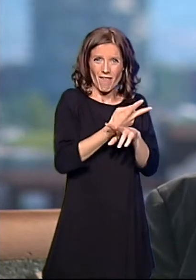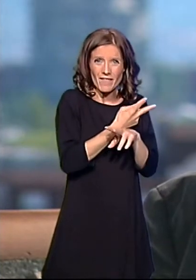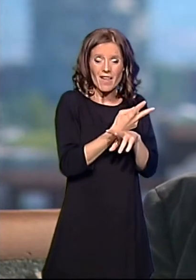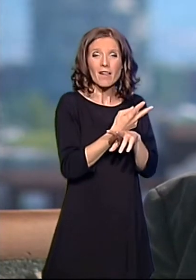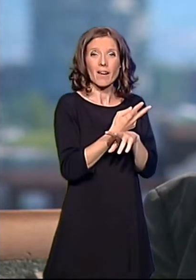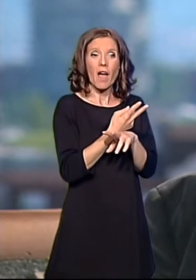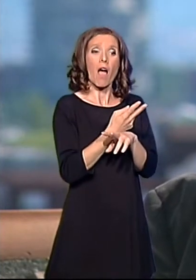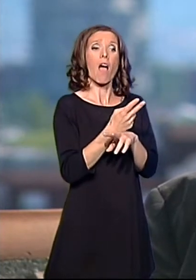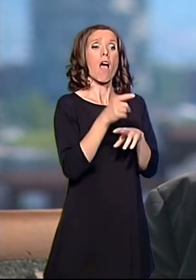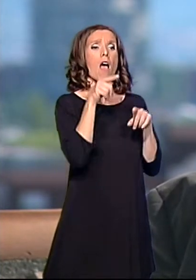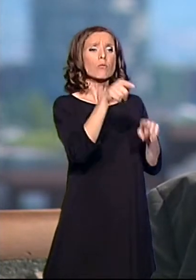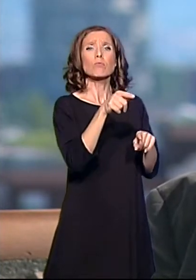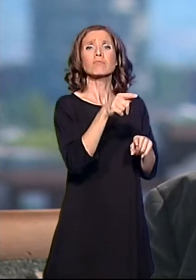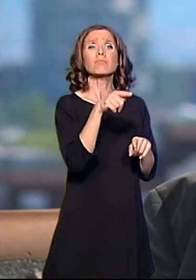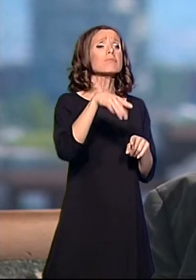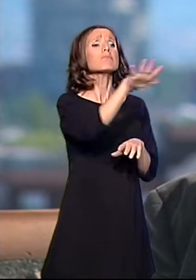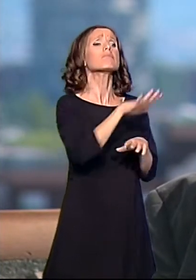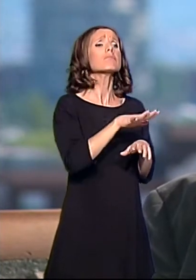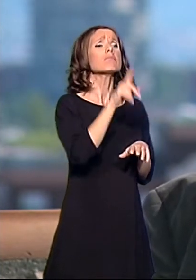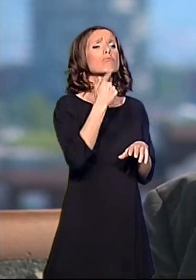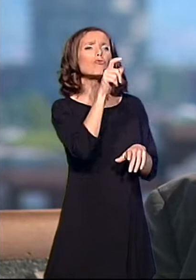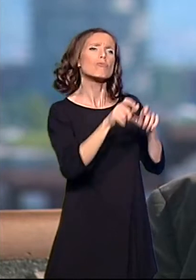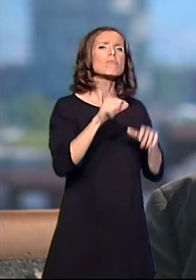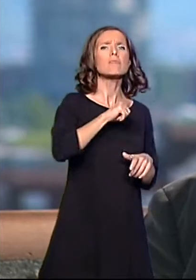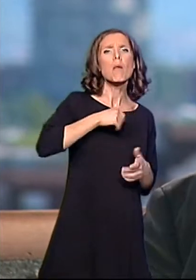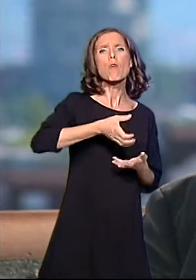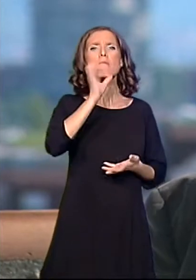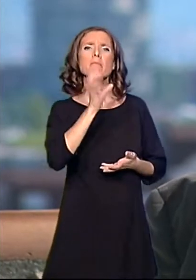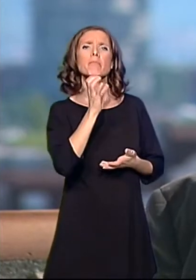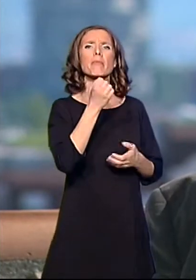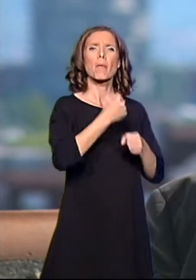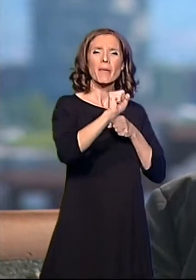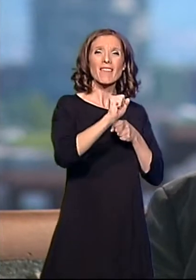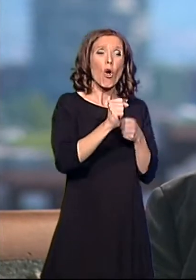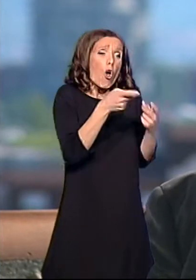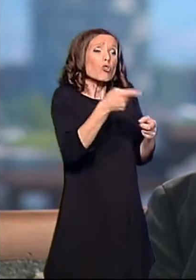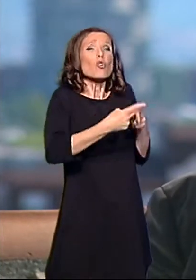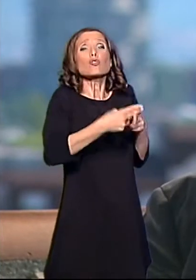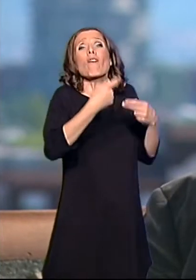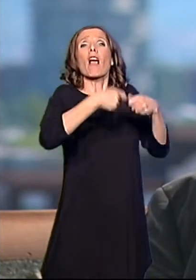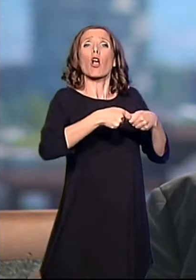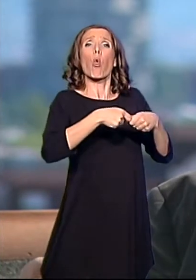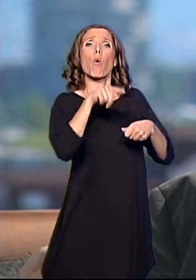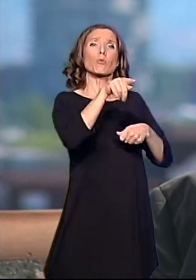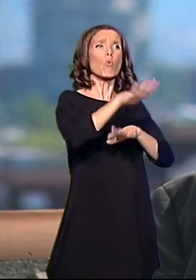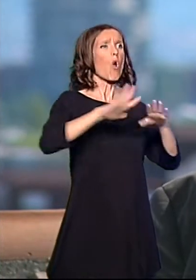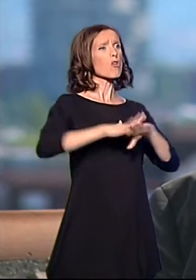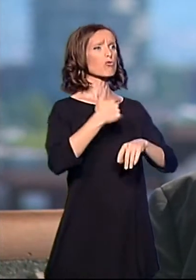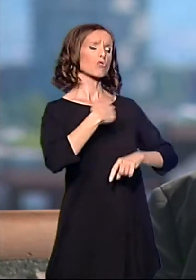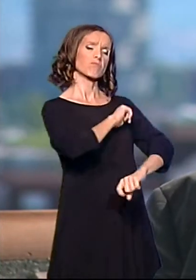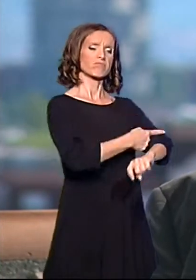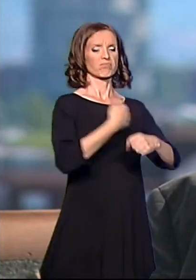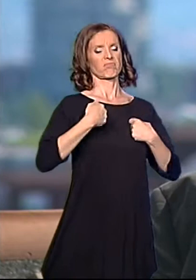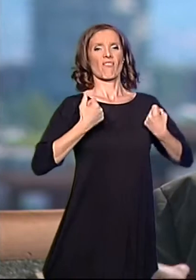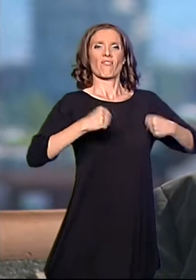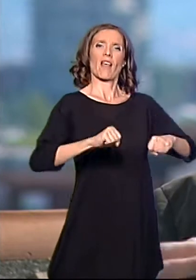kafana u kojoj se deli, u kojoj se pije isključivo pivo, i to je njihov klub. Tu oni vladaju. Dakle, mi vidimo